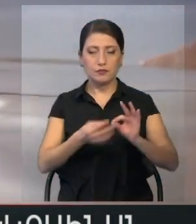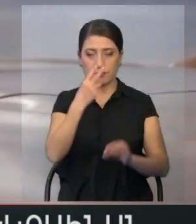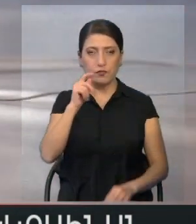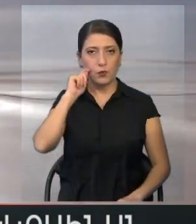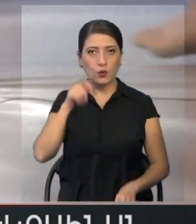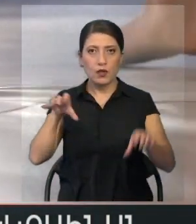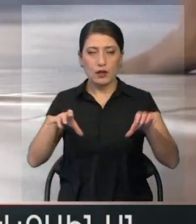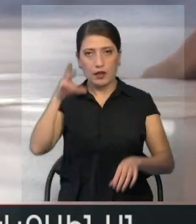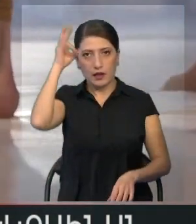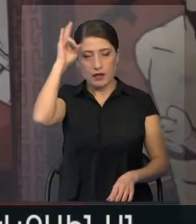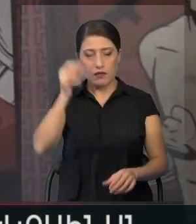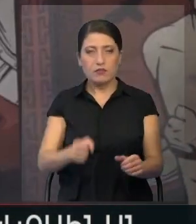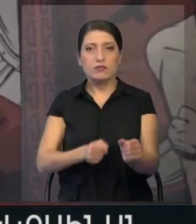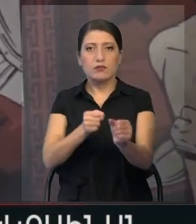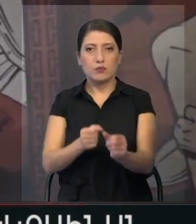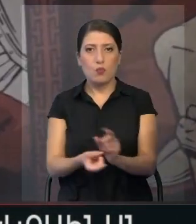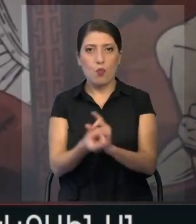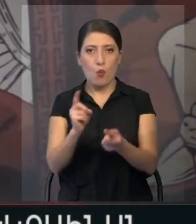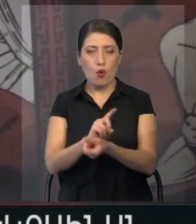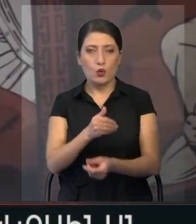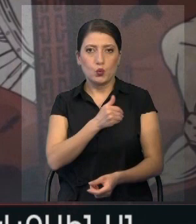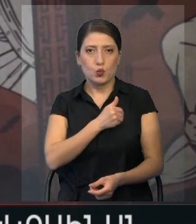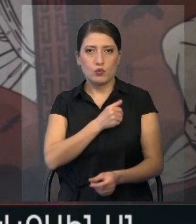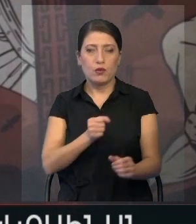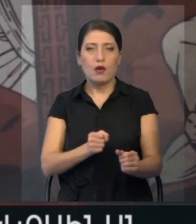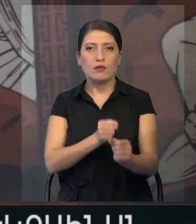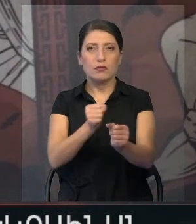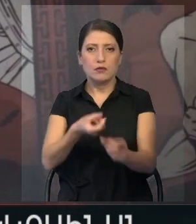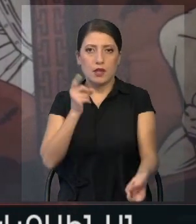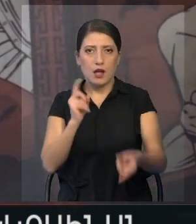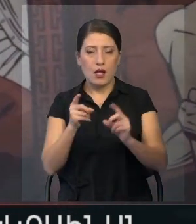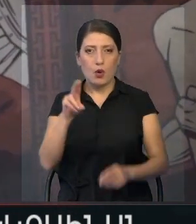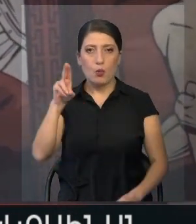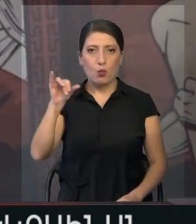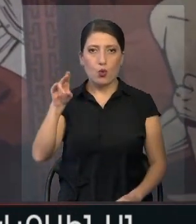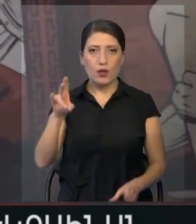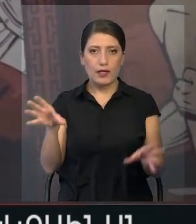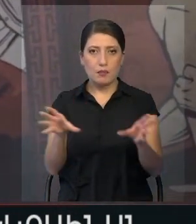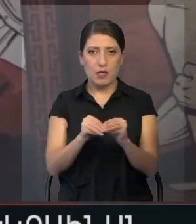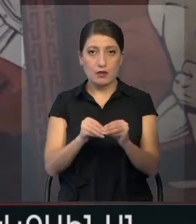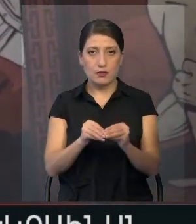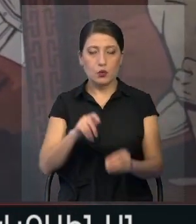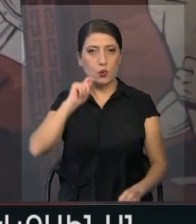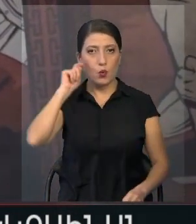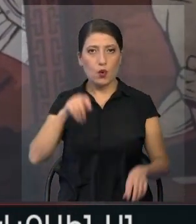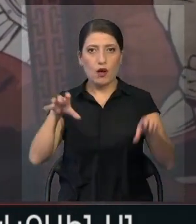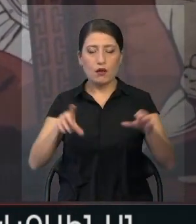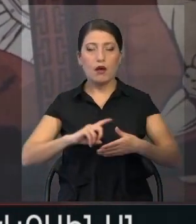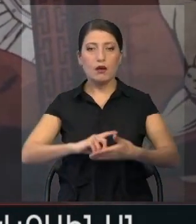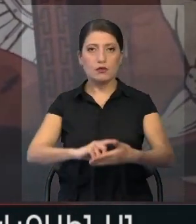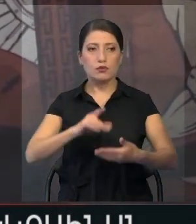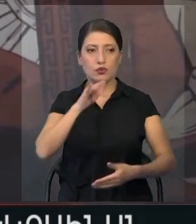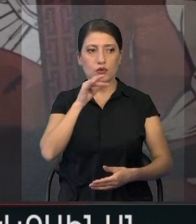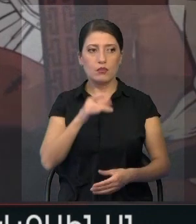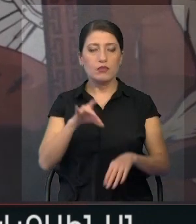Զելենսկին դիվանագիտական ռինգի փոխարեն ուզում է բռնցքամարտի ռինգ մտնել Վլադիմիր Պուտինի հետ։ Ուկրաինայի նախագահը հարցազրույցի